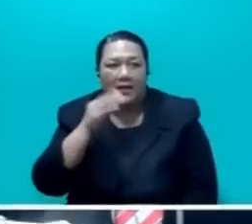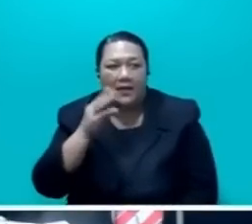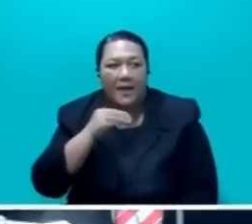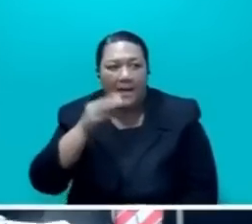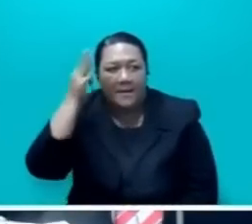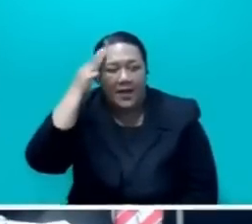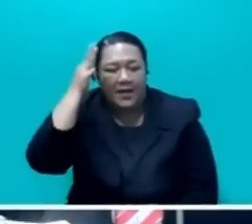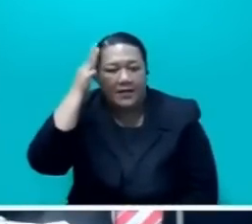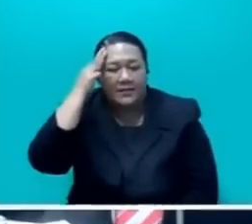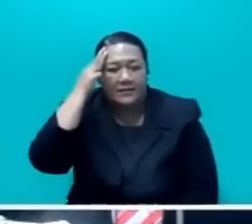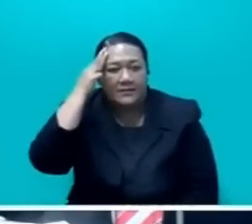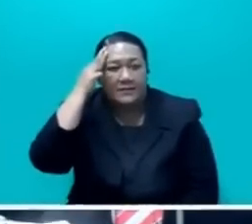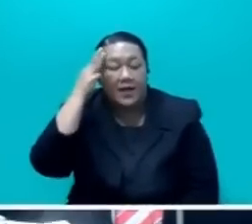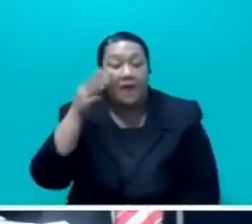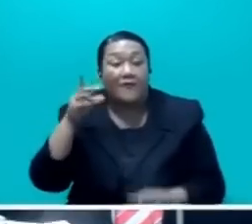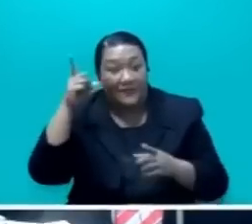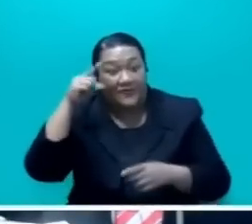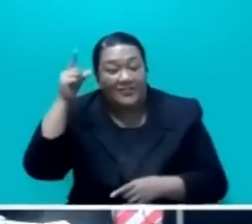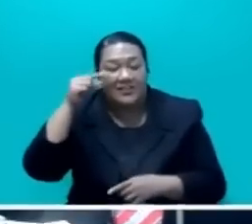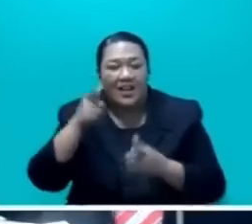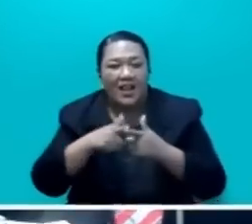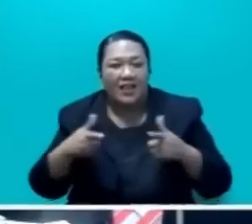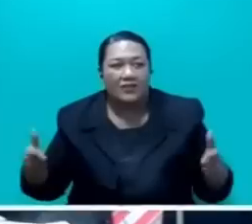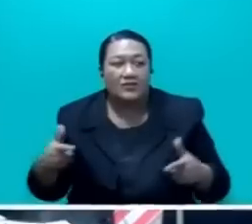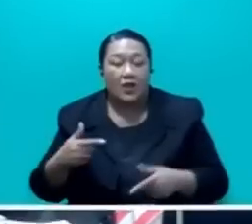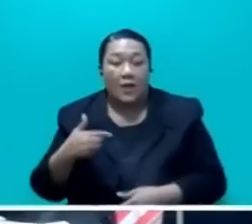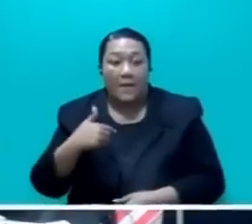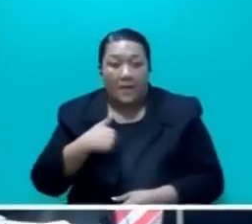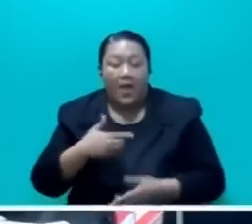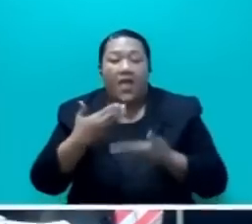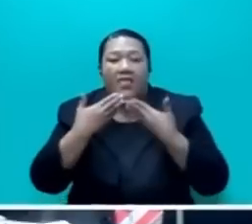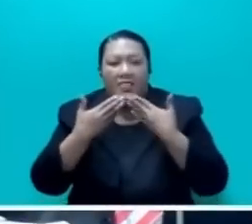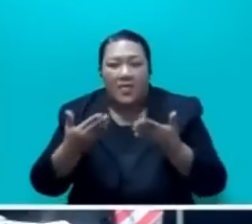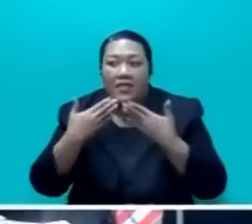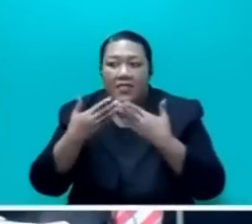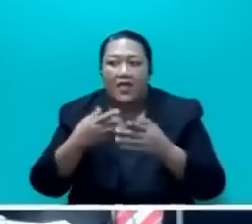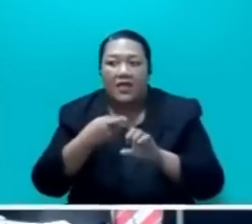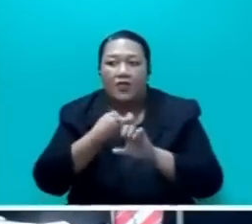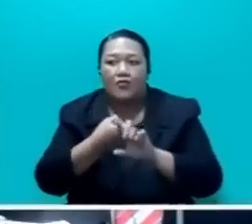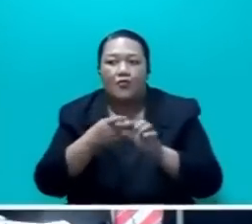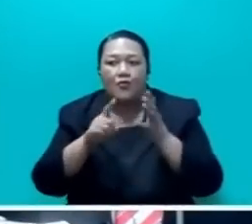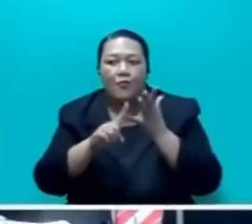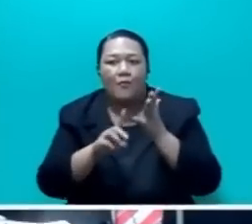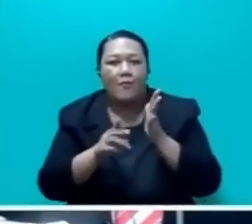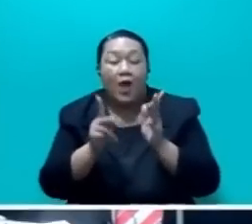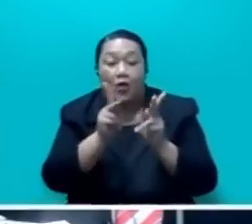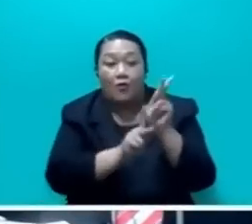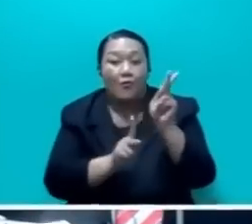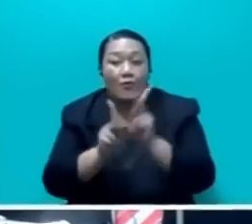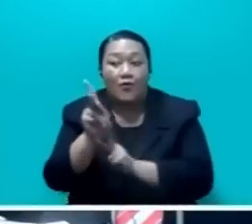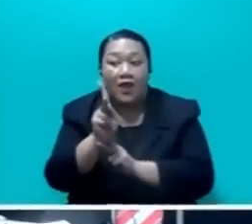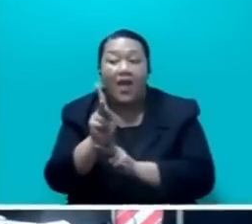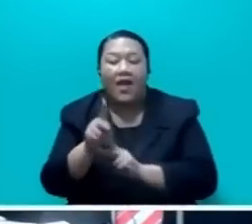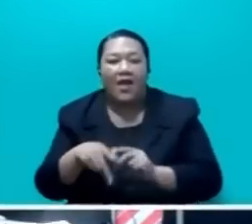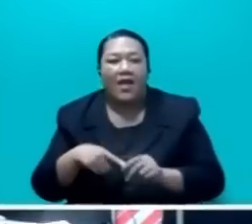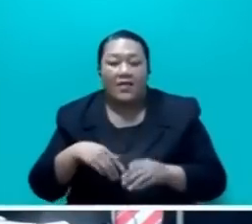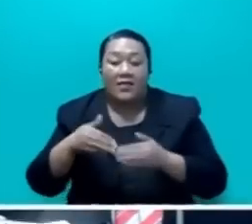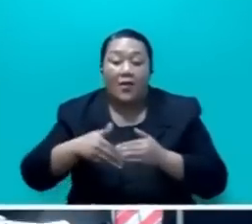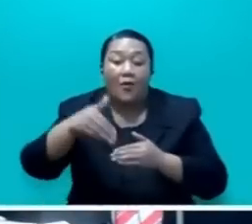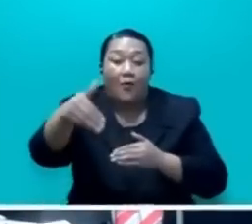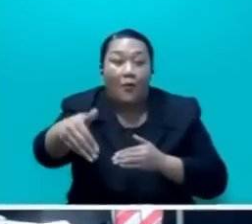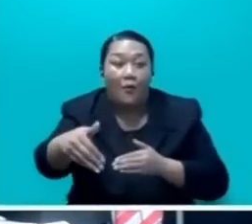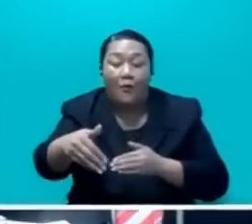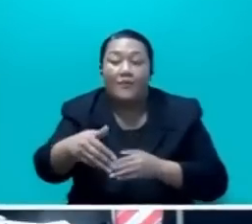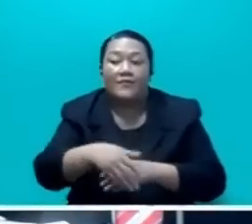Tomanda ulabuta na nungupa kami nakadede kia, kina nungupa nui kumbunay wai, na ngone turang na tuinay rai, nungu korlo